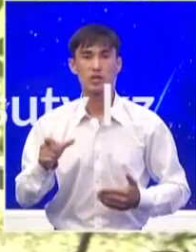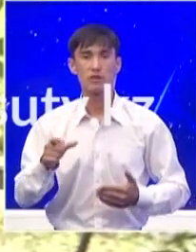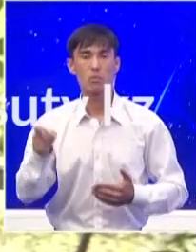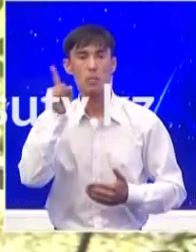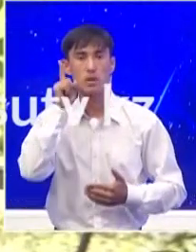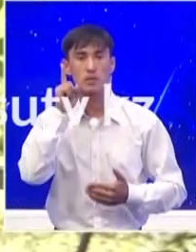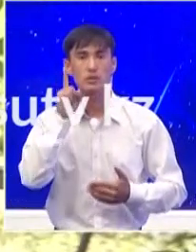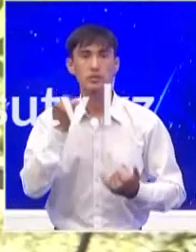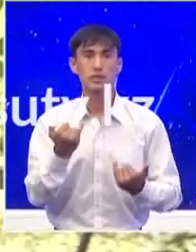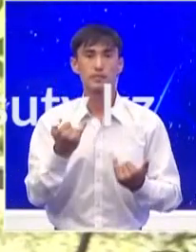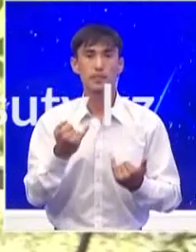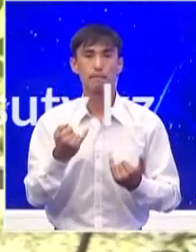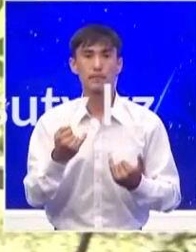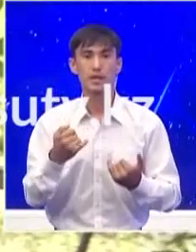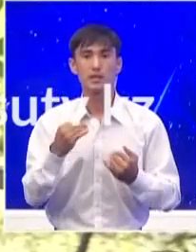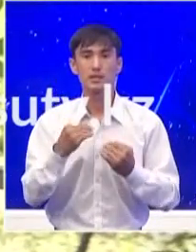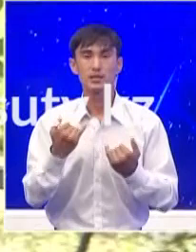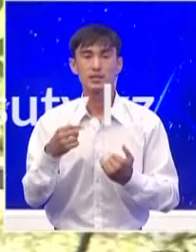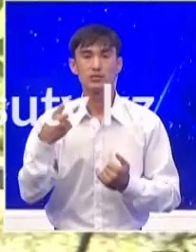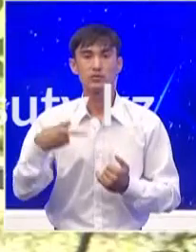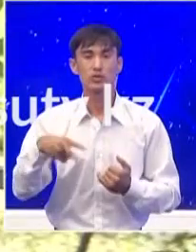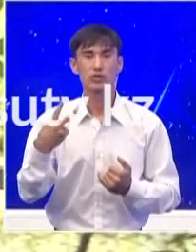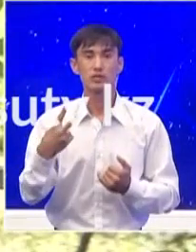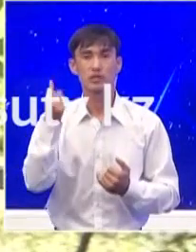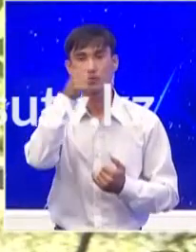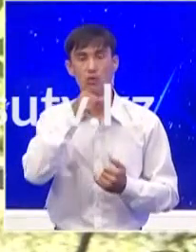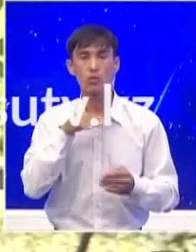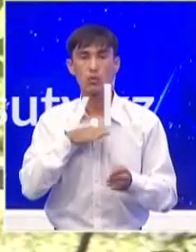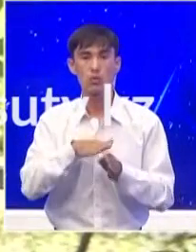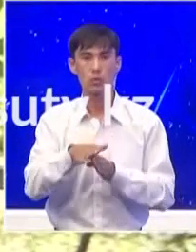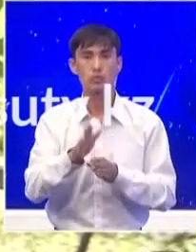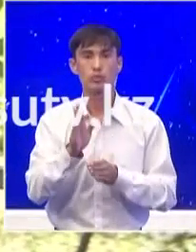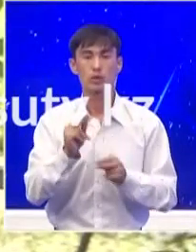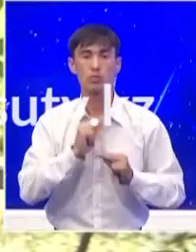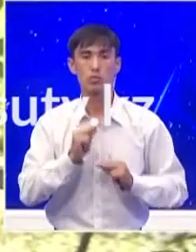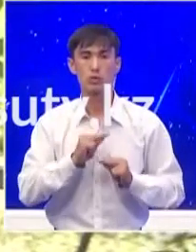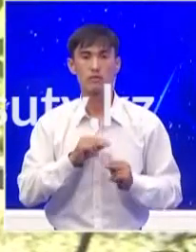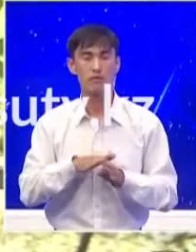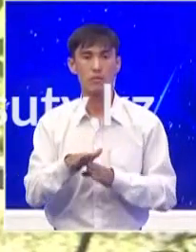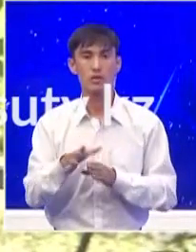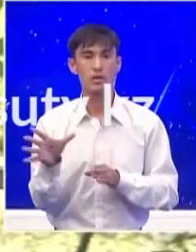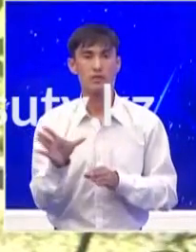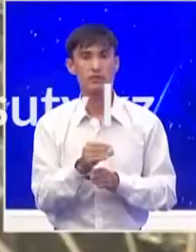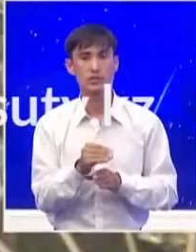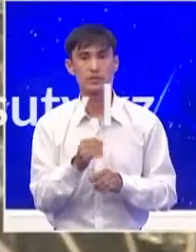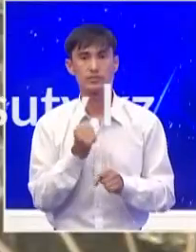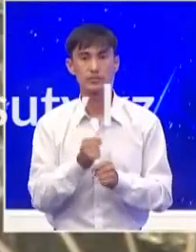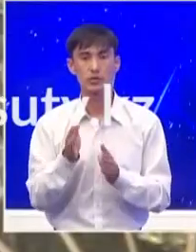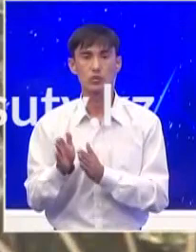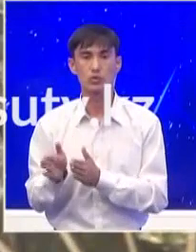эти у нас обидится до конца 22 года мы сейчас работаем по ними выполняем в принципе сроку